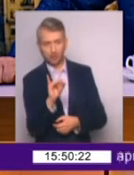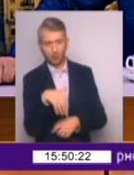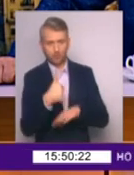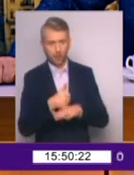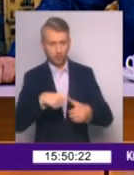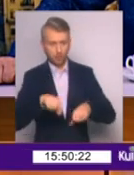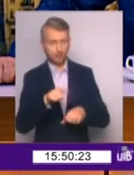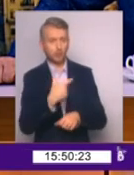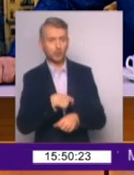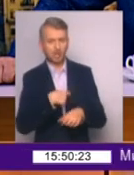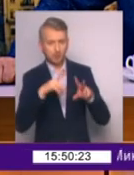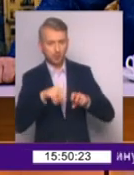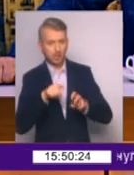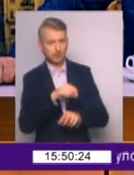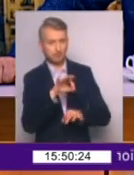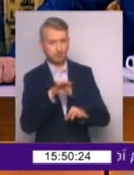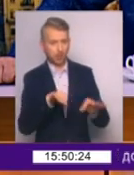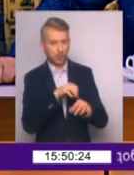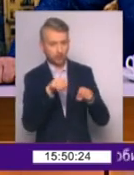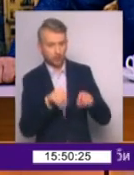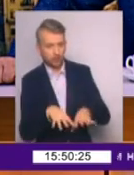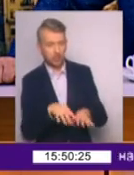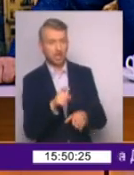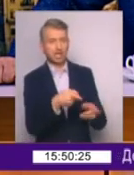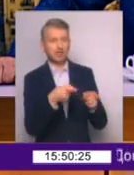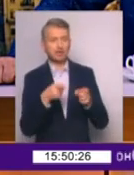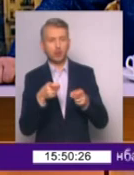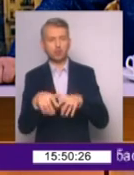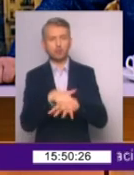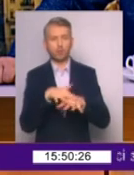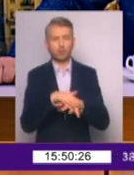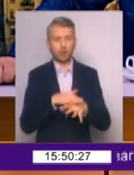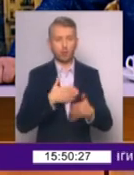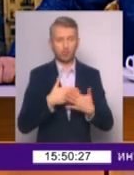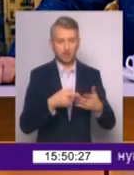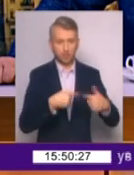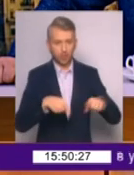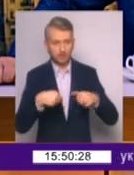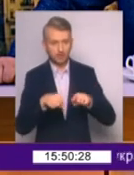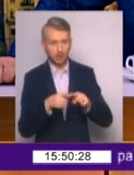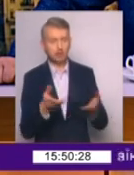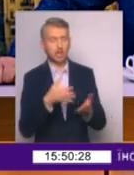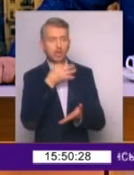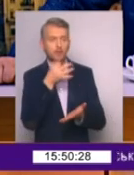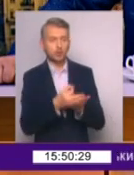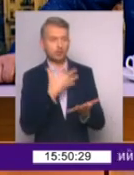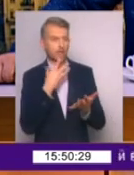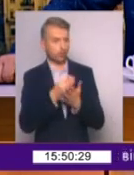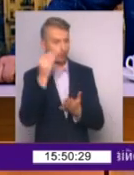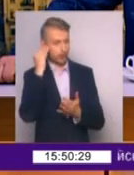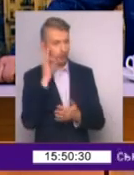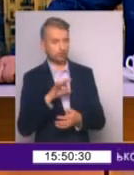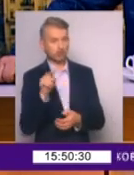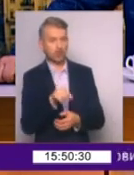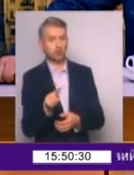себе розглядали цей проєкт рішення залученням громадських організацій, які висловили свою таку позицію в частині того,